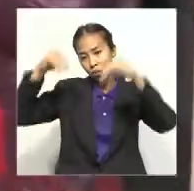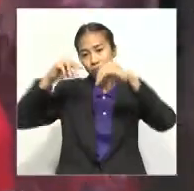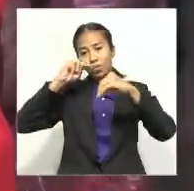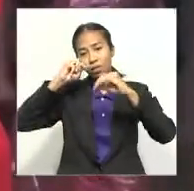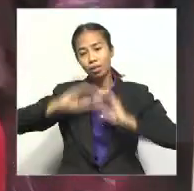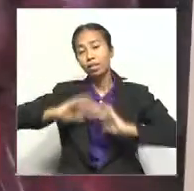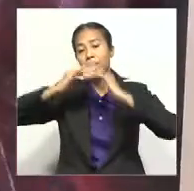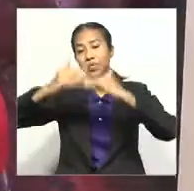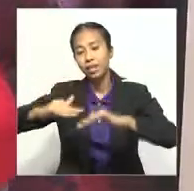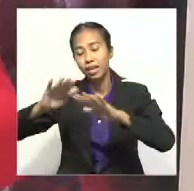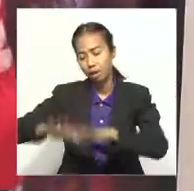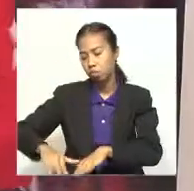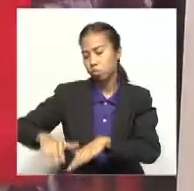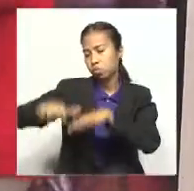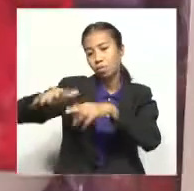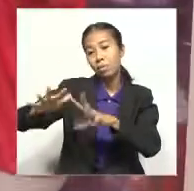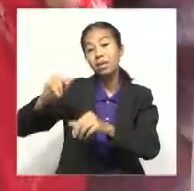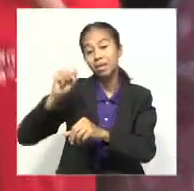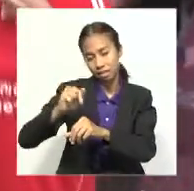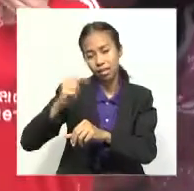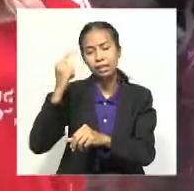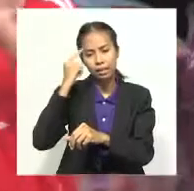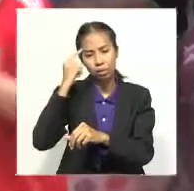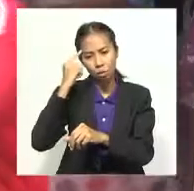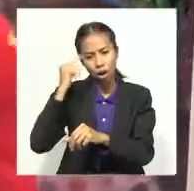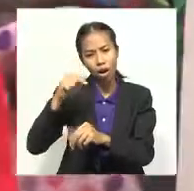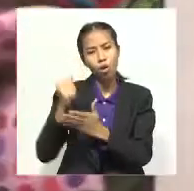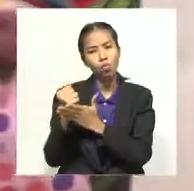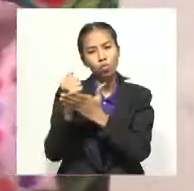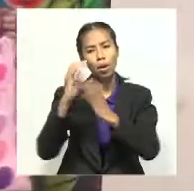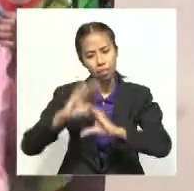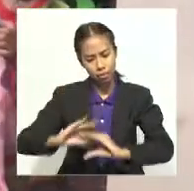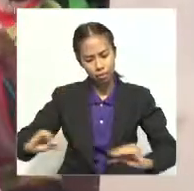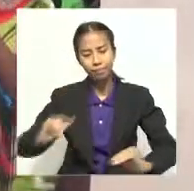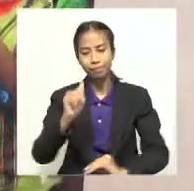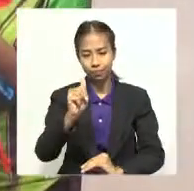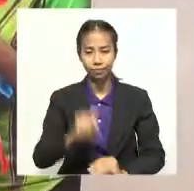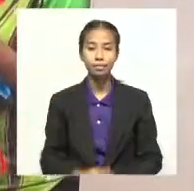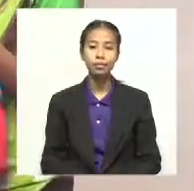สูงเข้ามาในคลองและแม่น้ำกระบุรีก็คาดว่าสถานการณ์จะดีขึ้นในไม่ช้าค่ะ